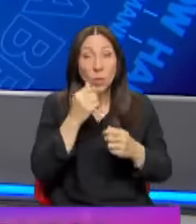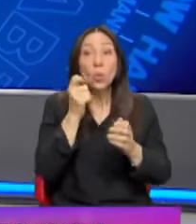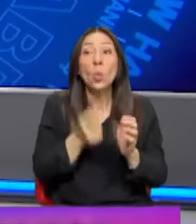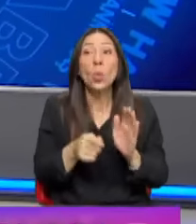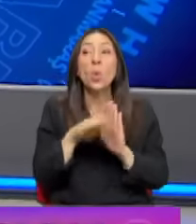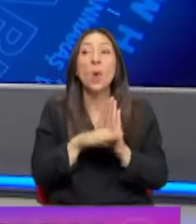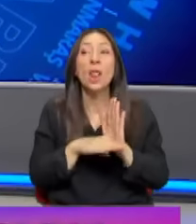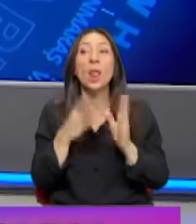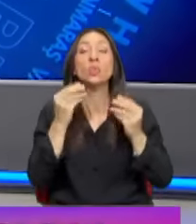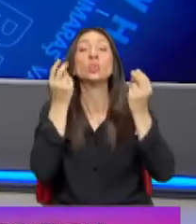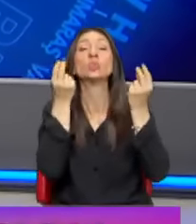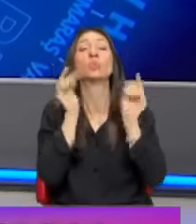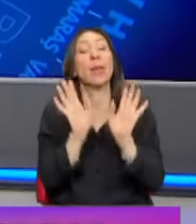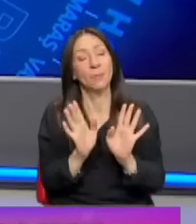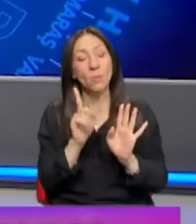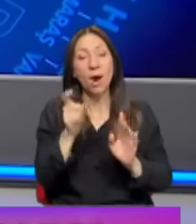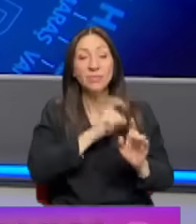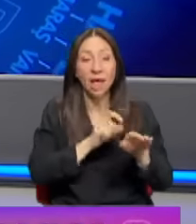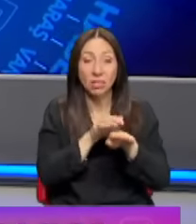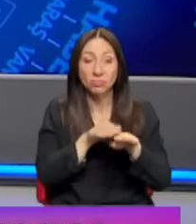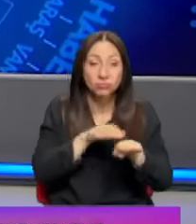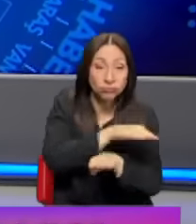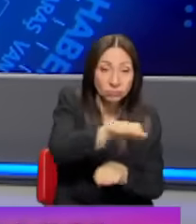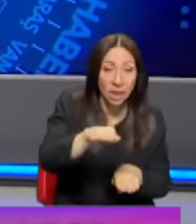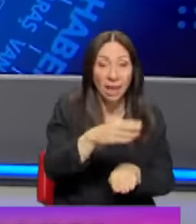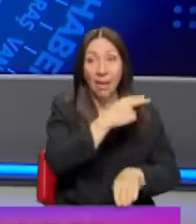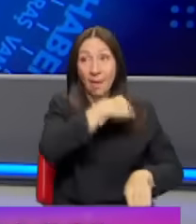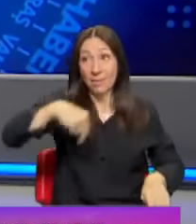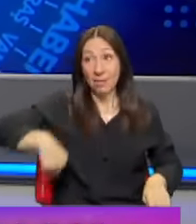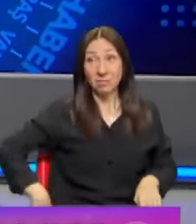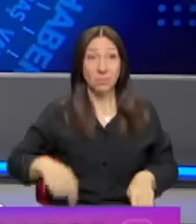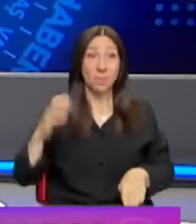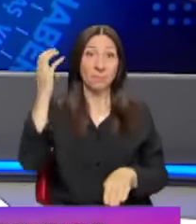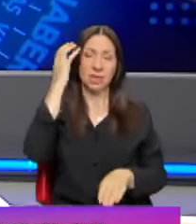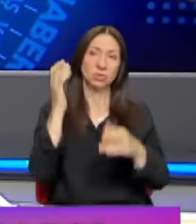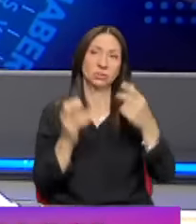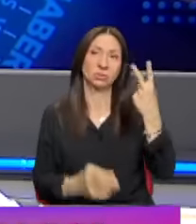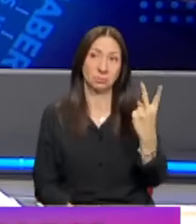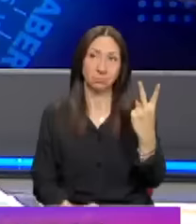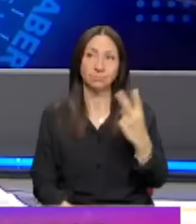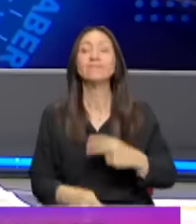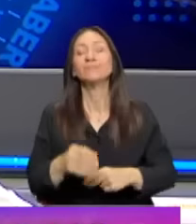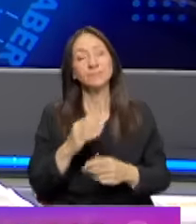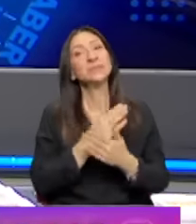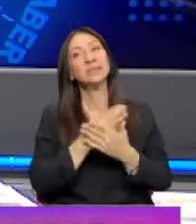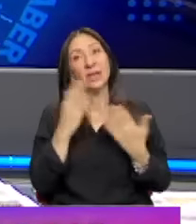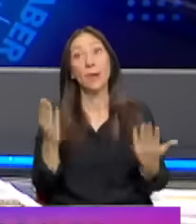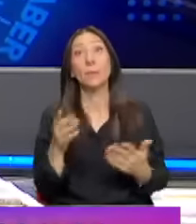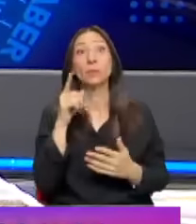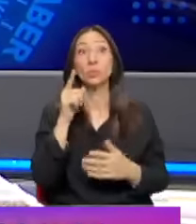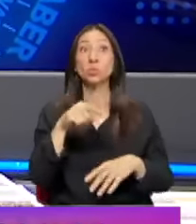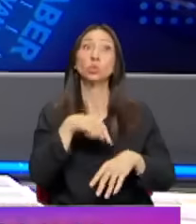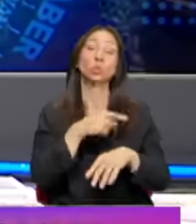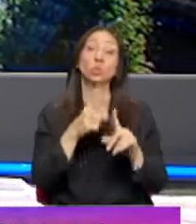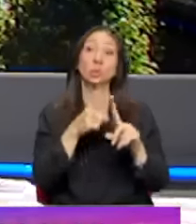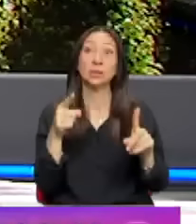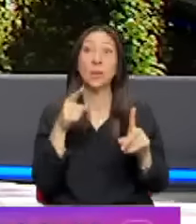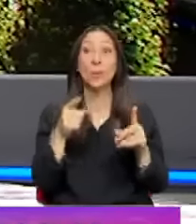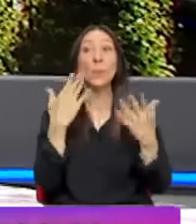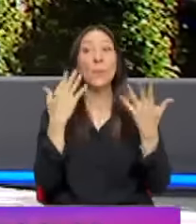olduğunu unutmayalım. Hani bu hatalı sollama ve emniyet kemeri başta olmak üzere. Devam edelim. Bu süreçte,